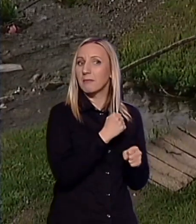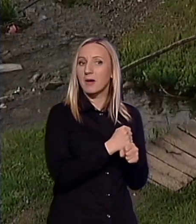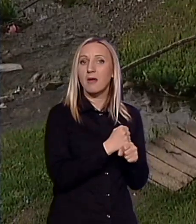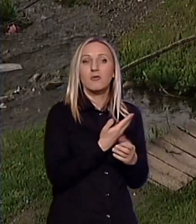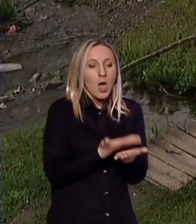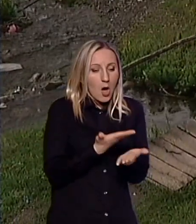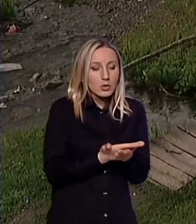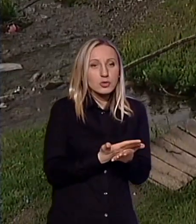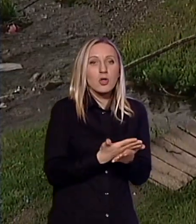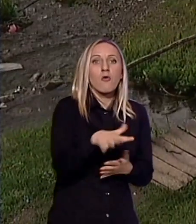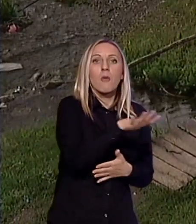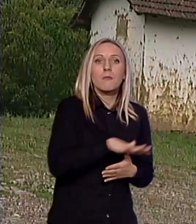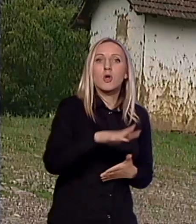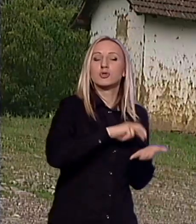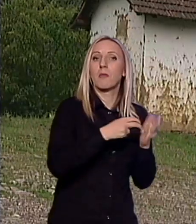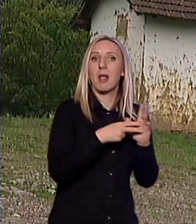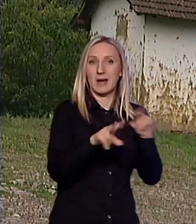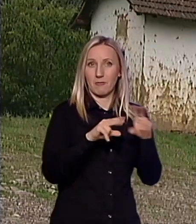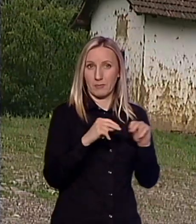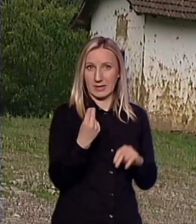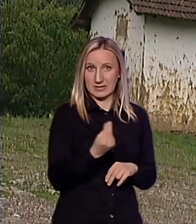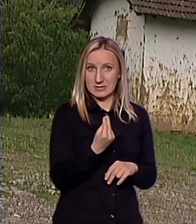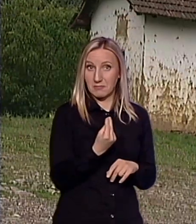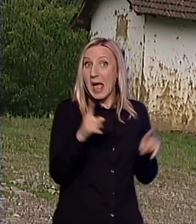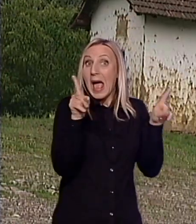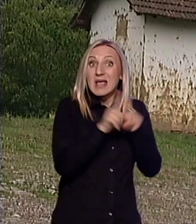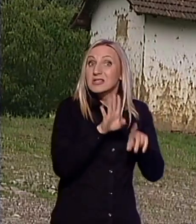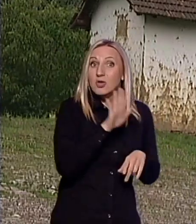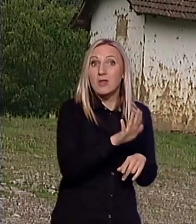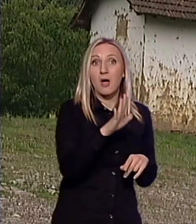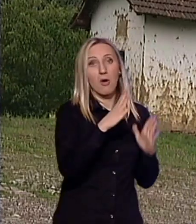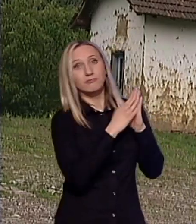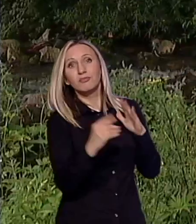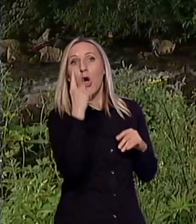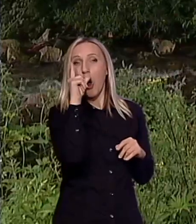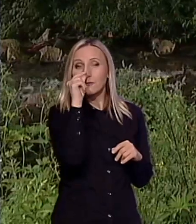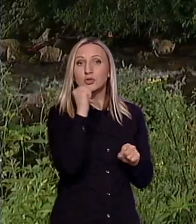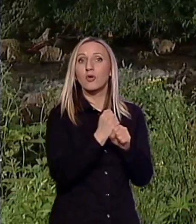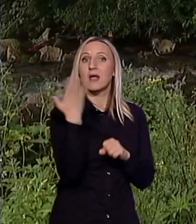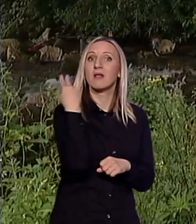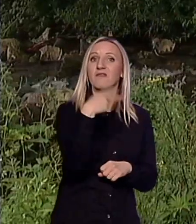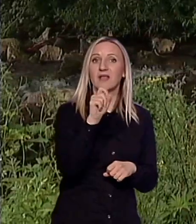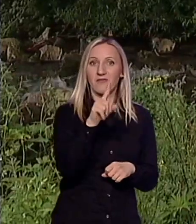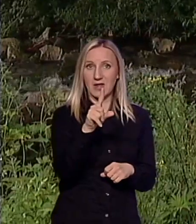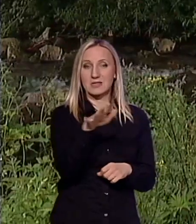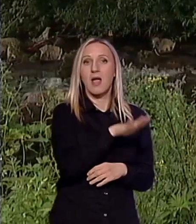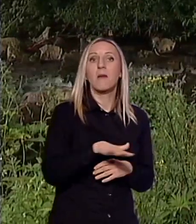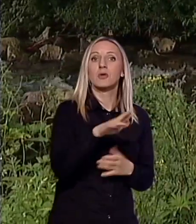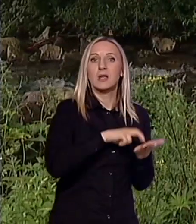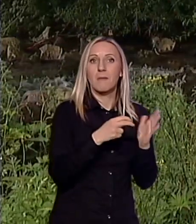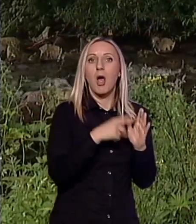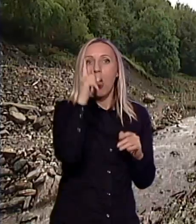plana Republike Srbije, a na isti način je i opština uradila 2012. godine prostorni plan za opštinu